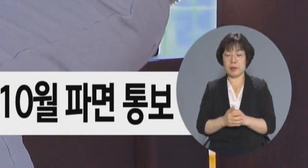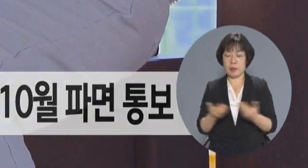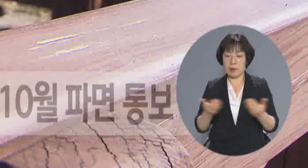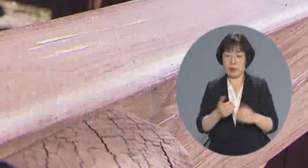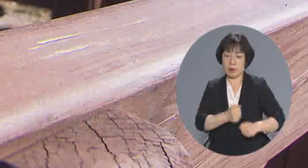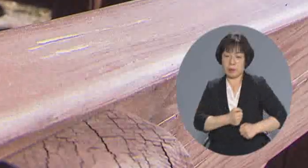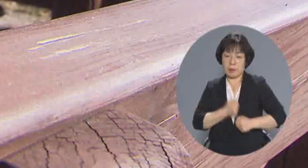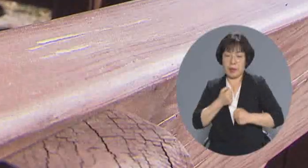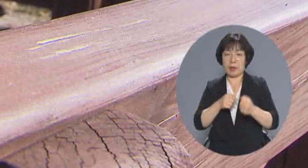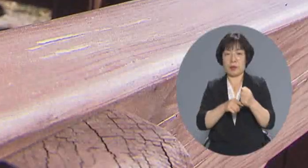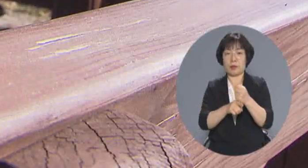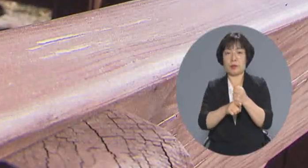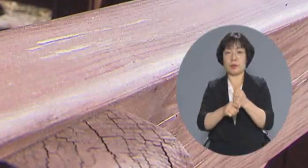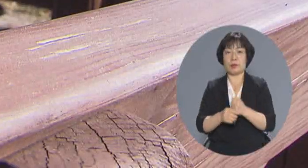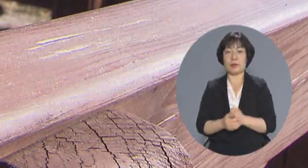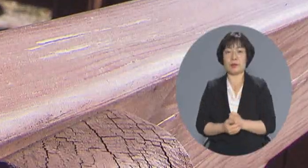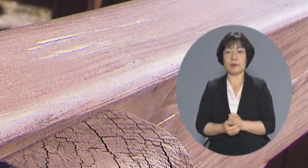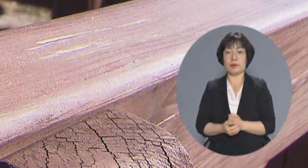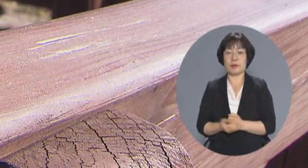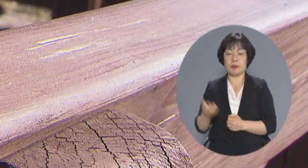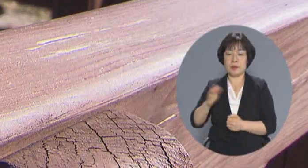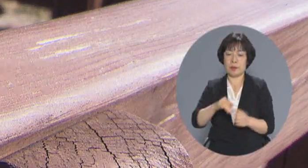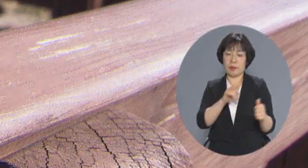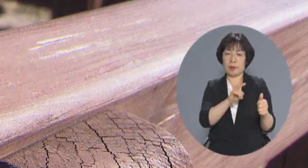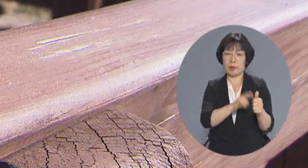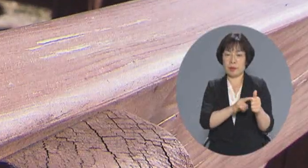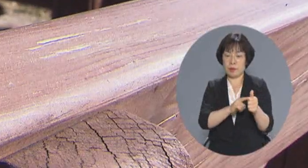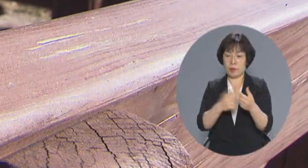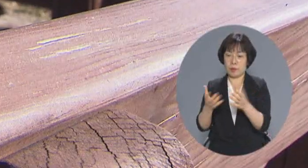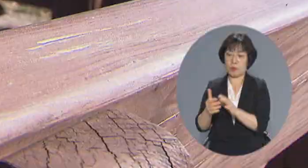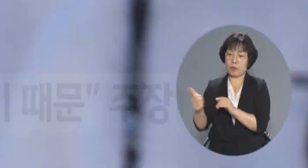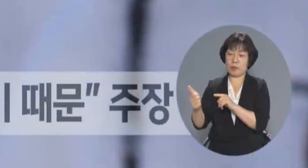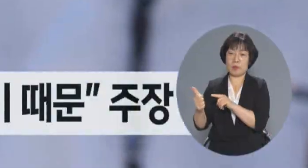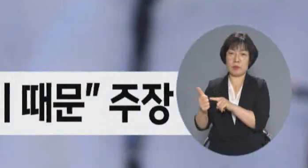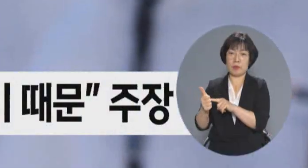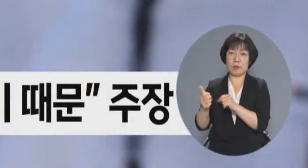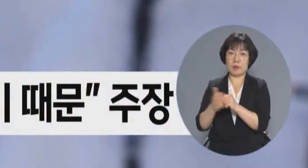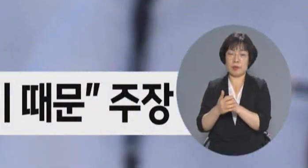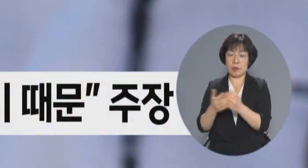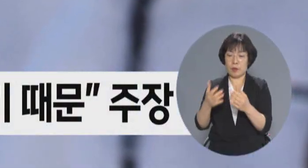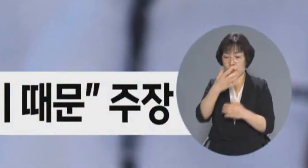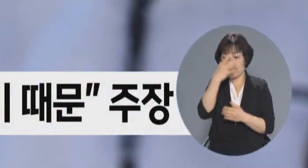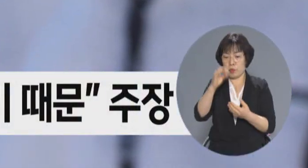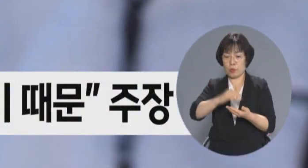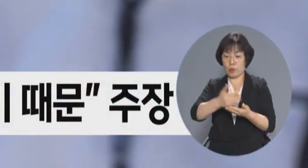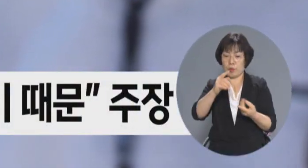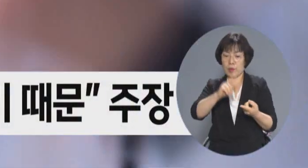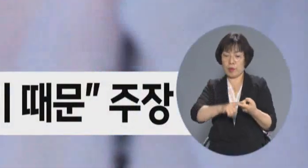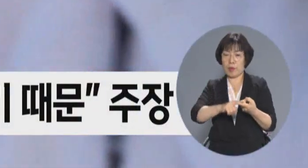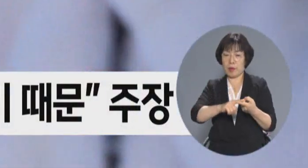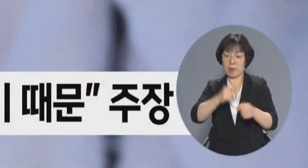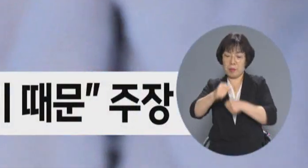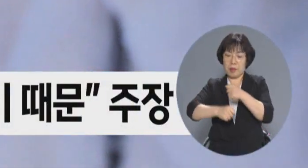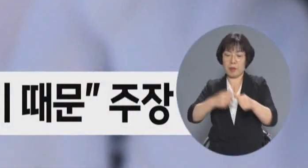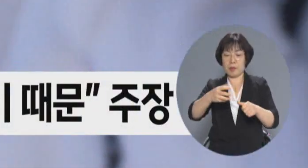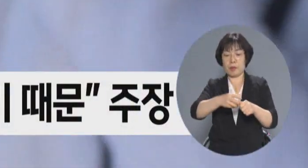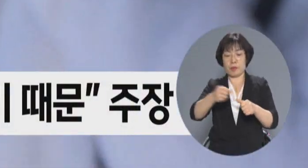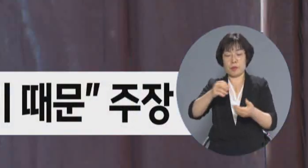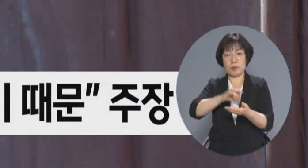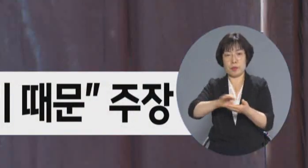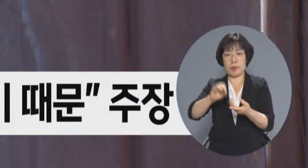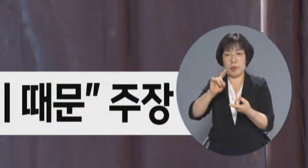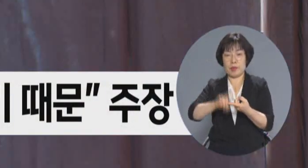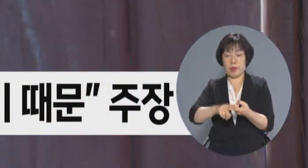근무 등이 이유였습니다. 그러나 A씨는 회장 황모 씨가 단체 후원금 통장에 들어온 돈을 마음대로 사용하려는